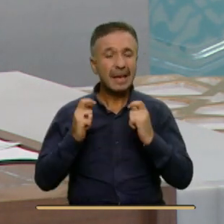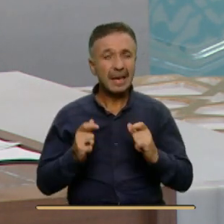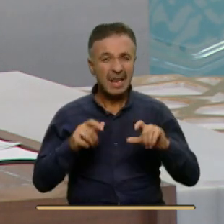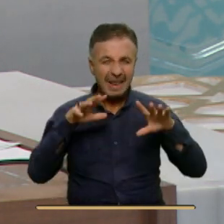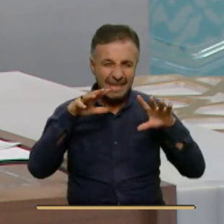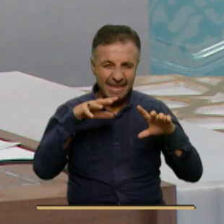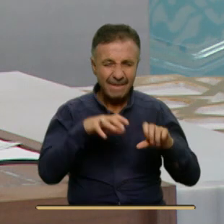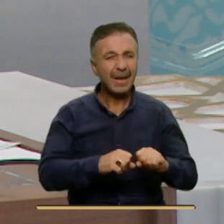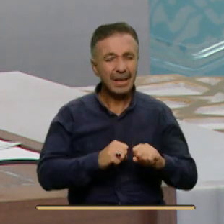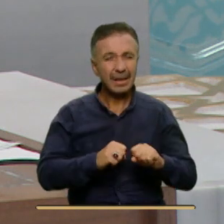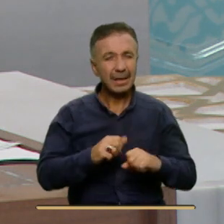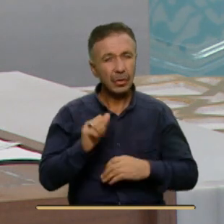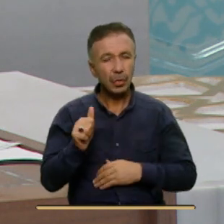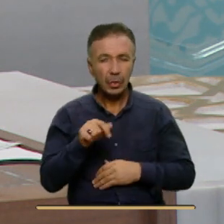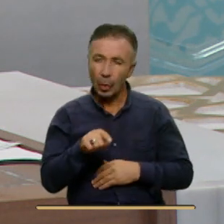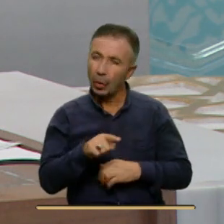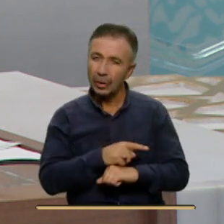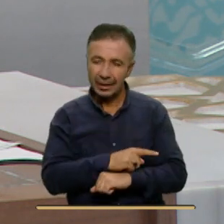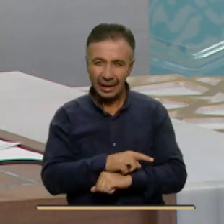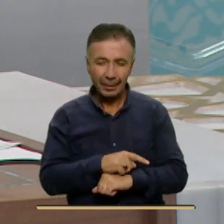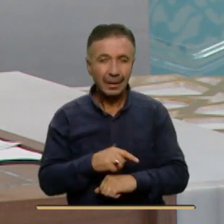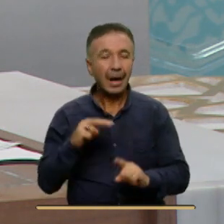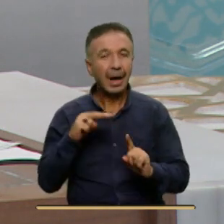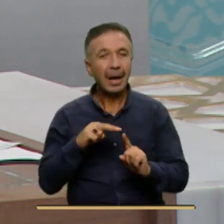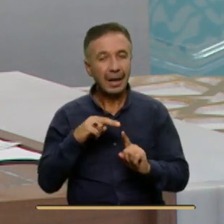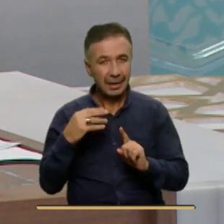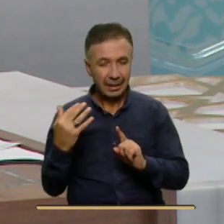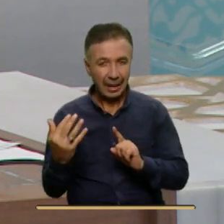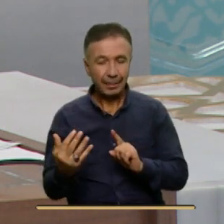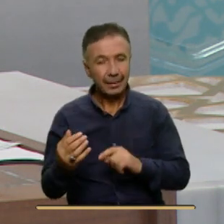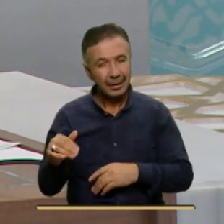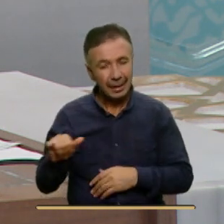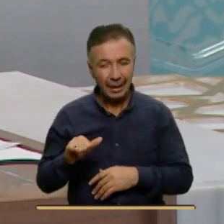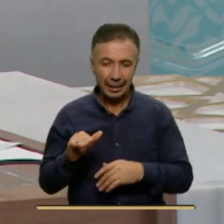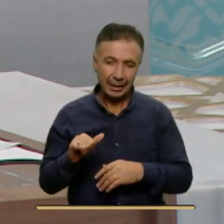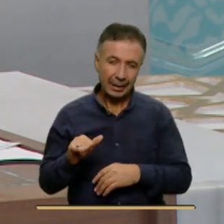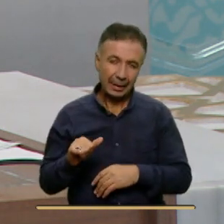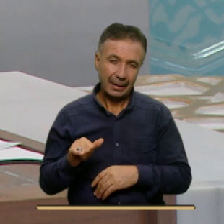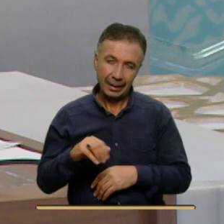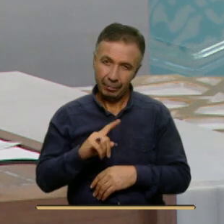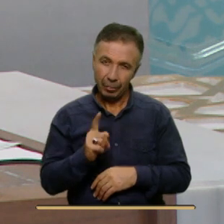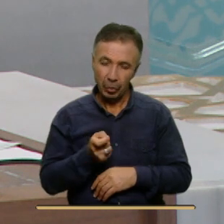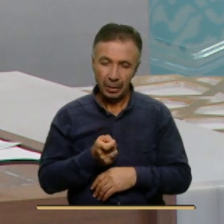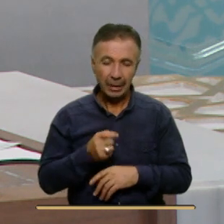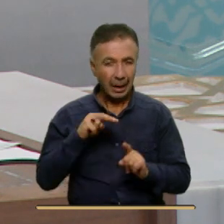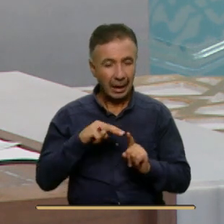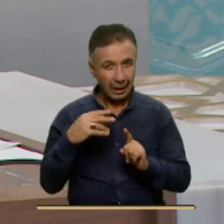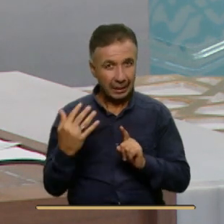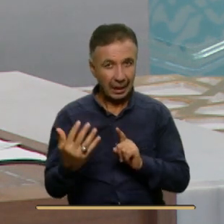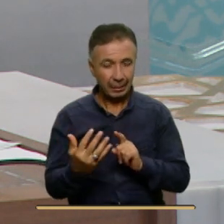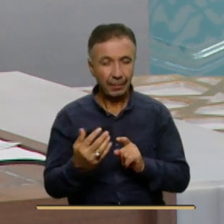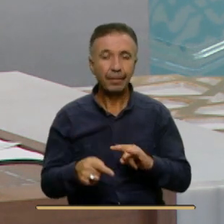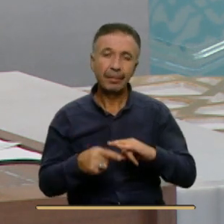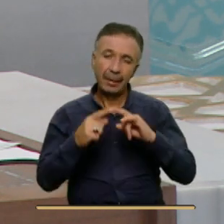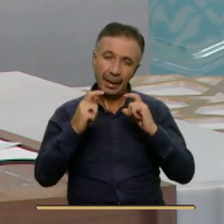o günde, o anda ashabın da yanı başındayken ashabına, neferlerine,